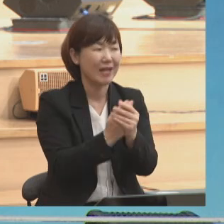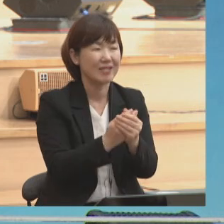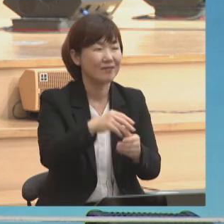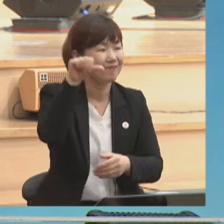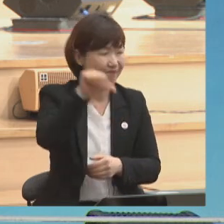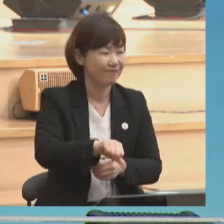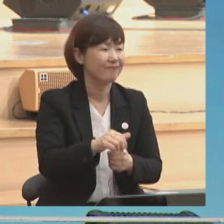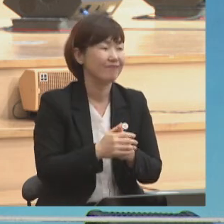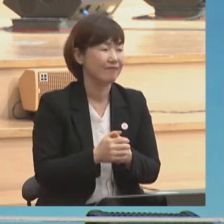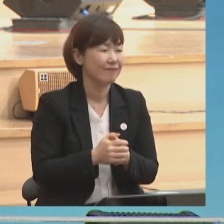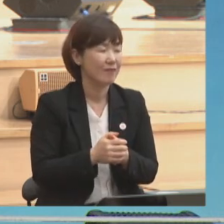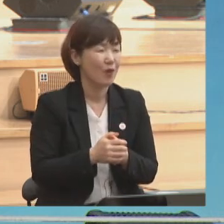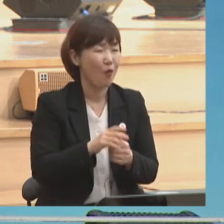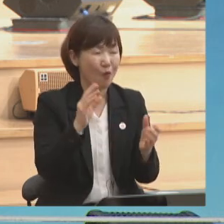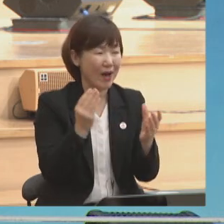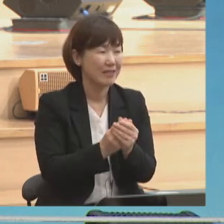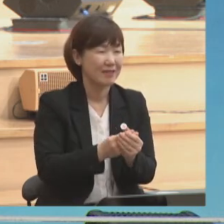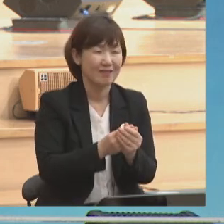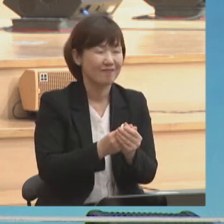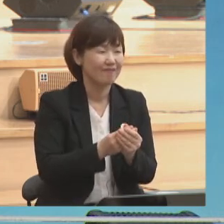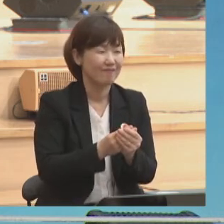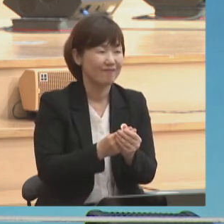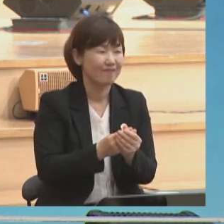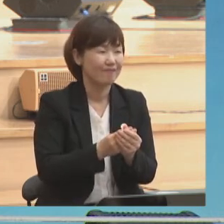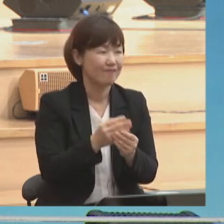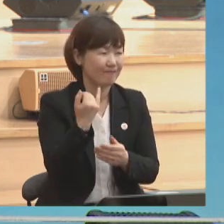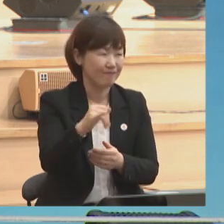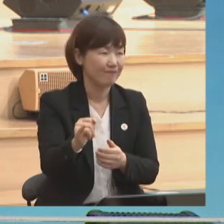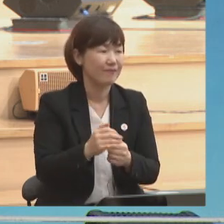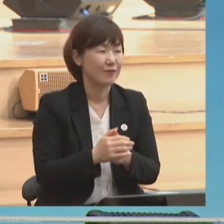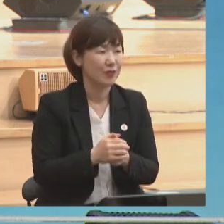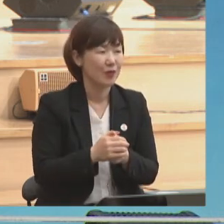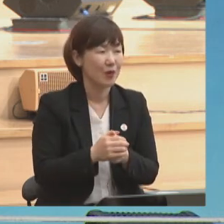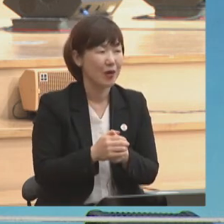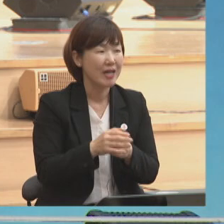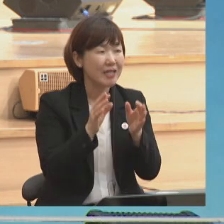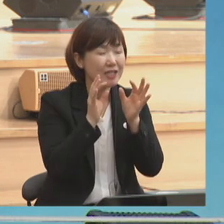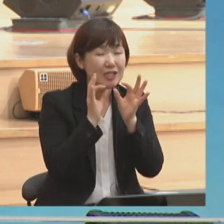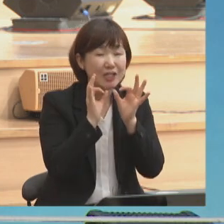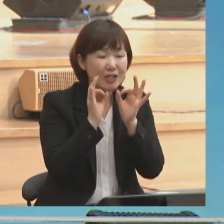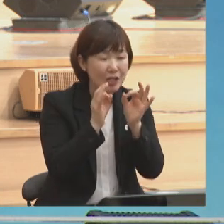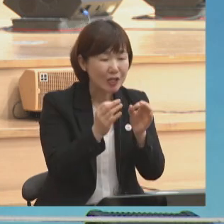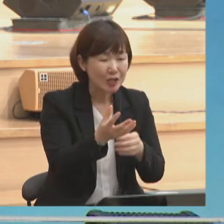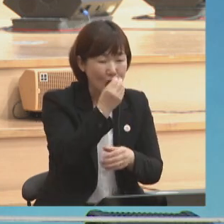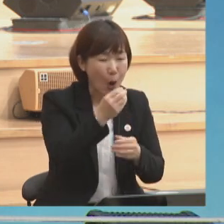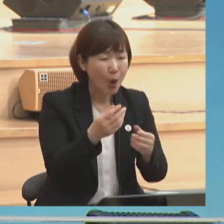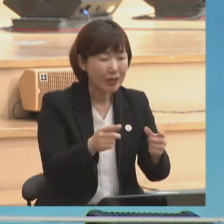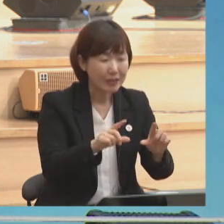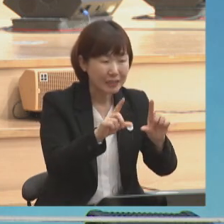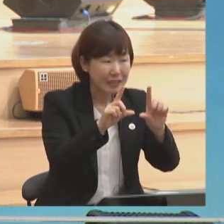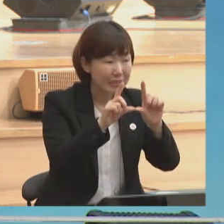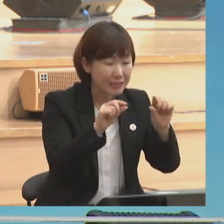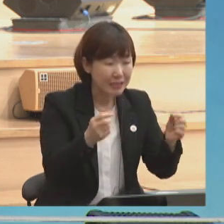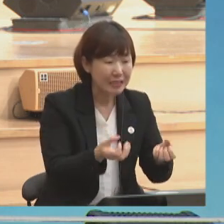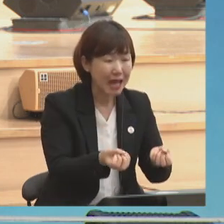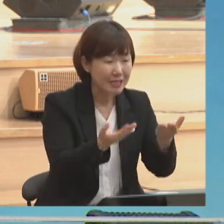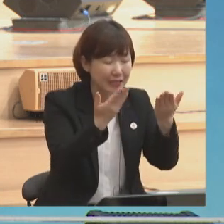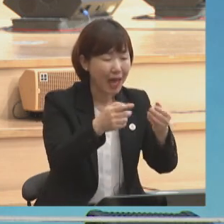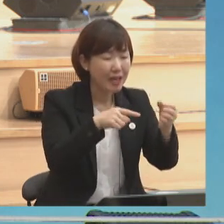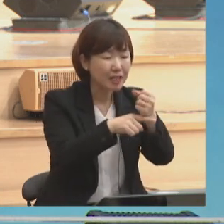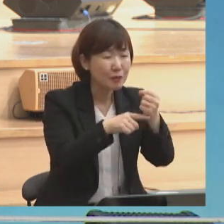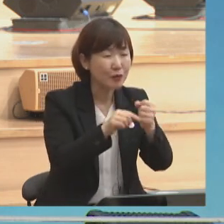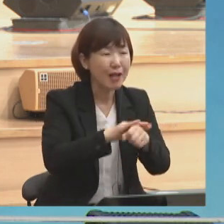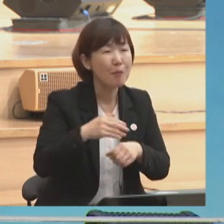성찬식 의미도 모르고 있는데, 그것도 모르고 있는데 그게 무슨 신앙이에요? 잘못 배워도